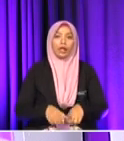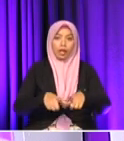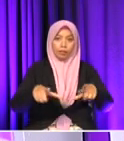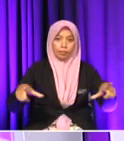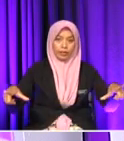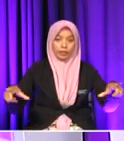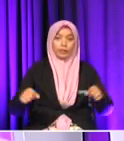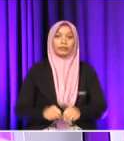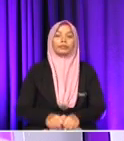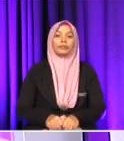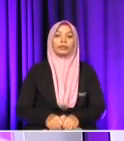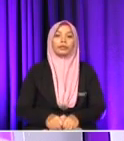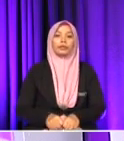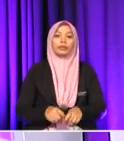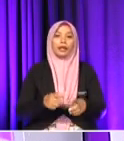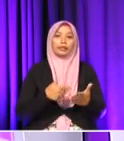ketiga